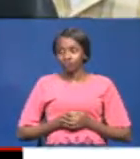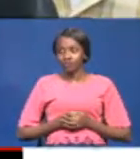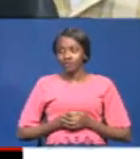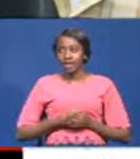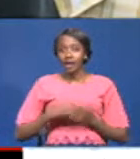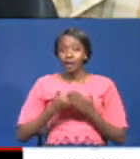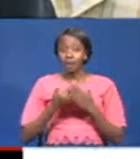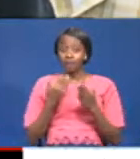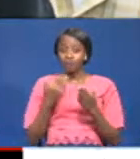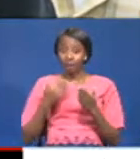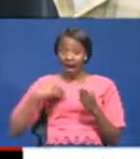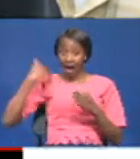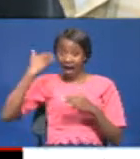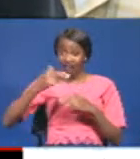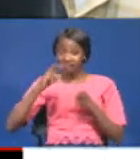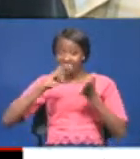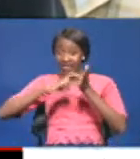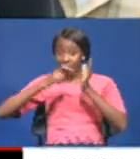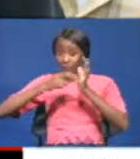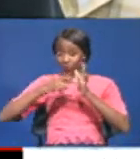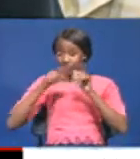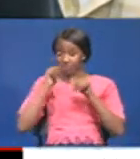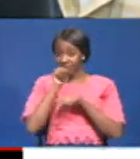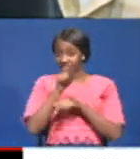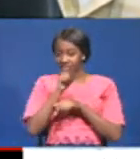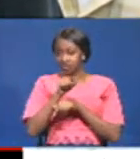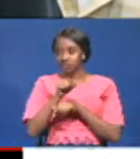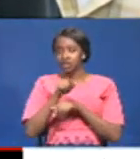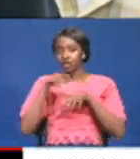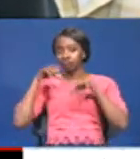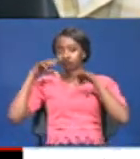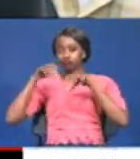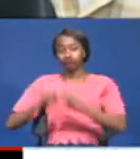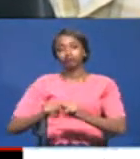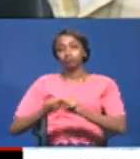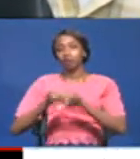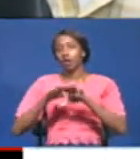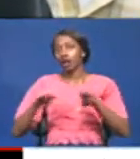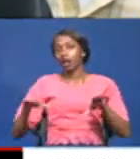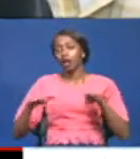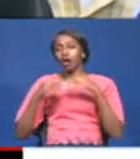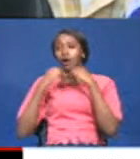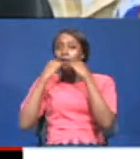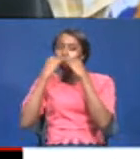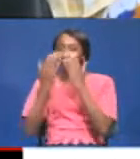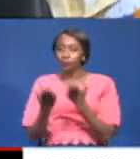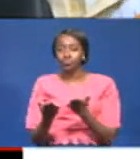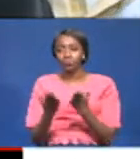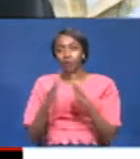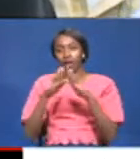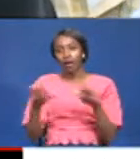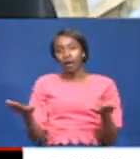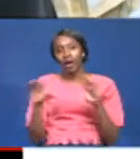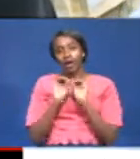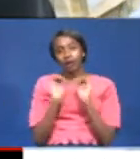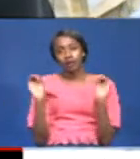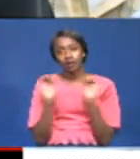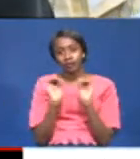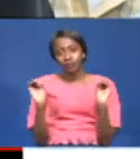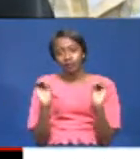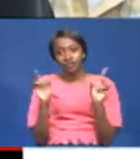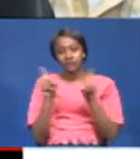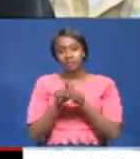Lakini baada ya huu mradi ardhi yetu ilichukuliwa. Ikawa sasa sina tena mali pa malisho na tena pia tule chote ambayo chakula